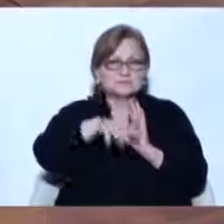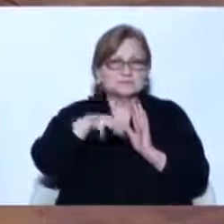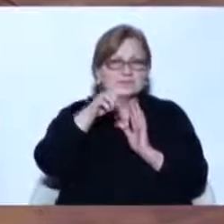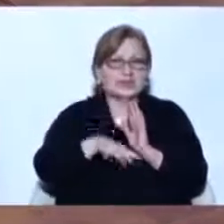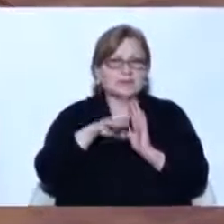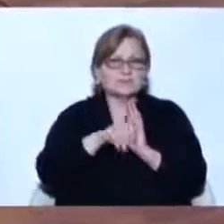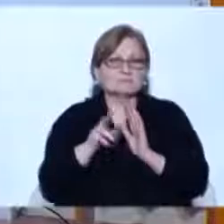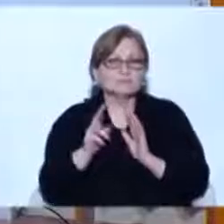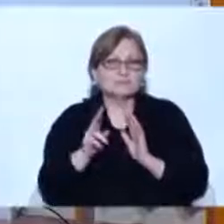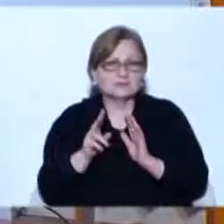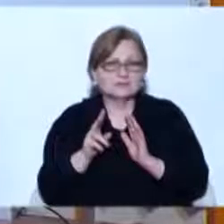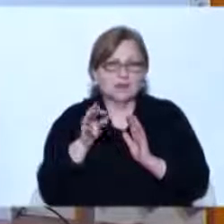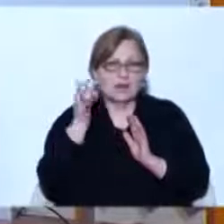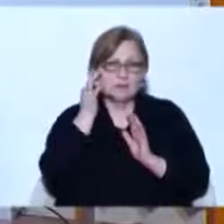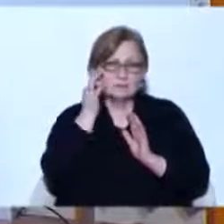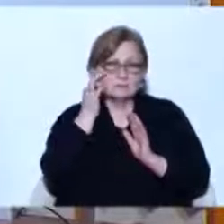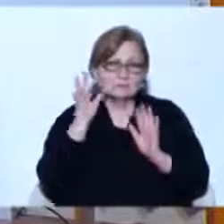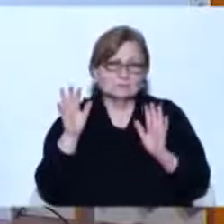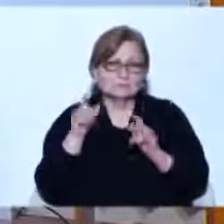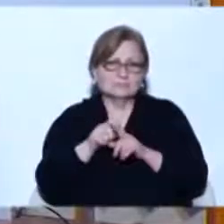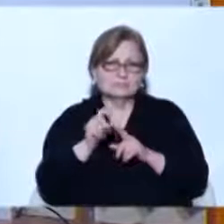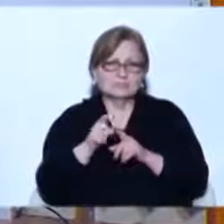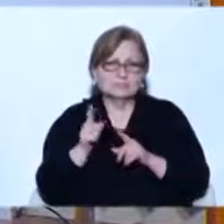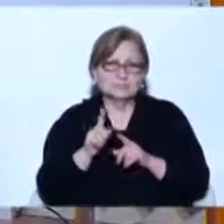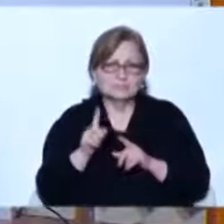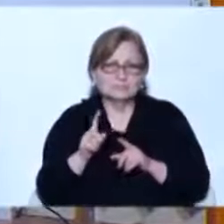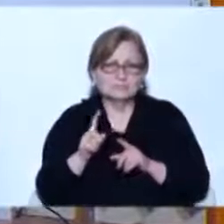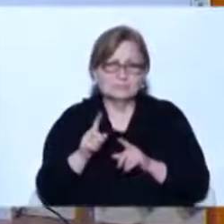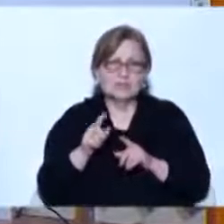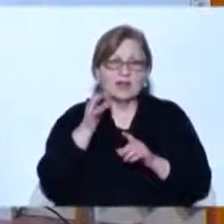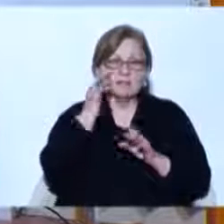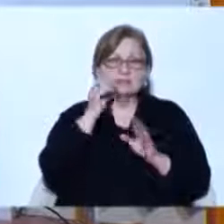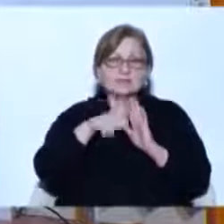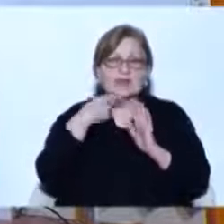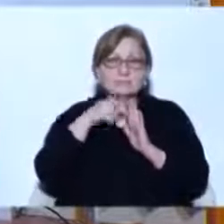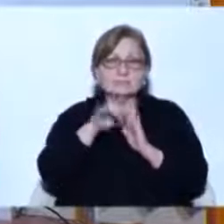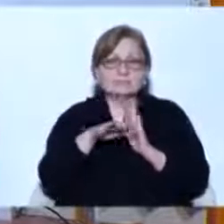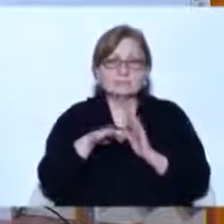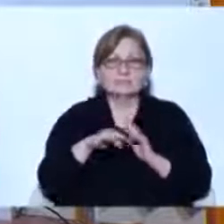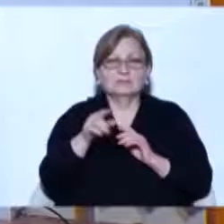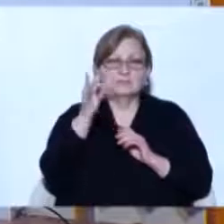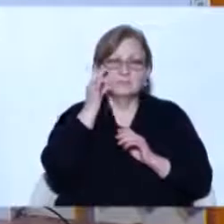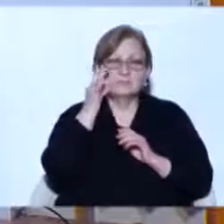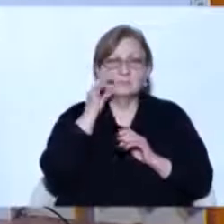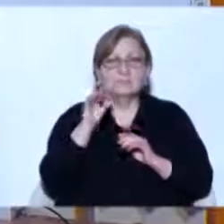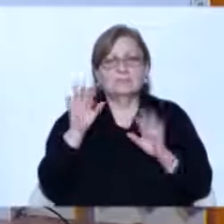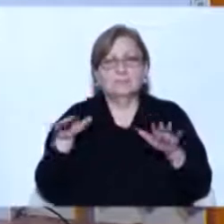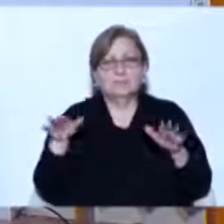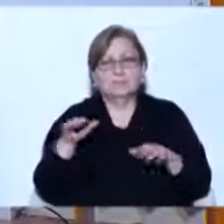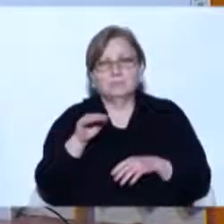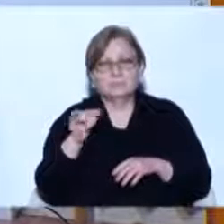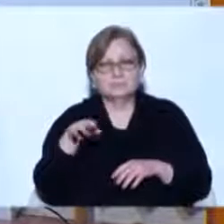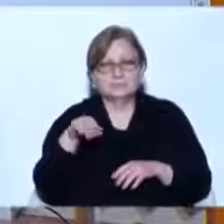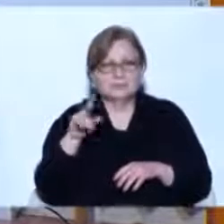დაასრულე. Და ნახოთ ისეთი რა არის, რომელიც თაფლს გვიგროვებს ხოლმე. დიახ, ფუტკარი, მართალი